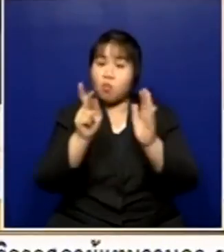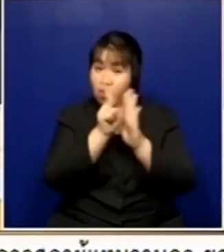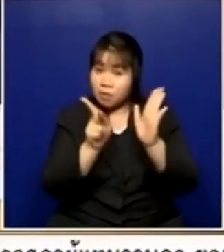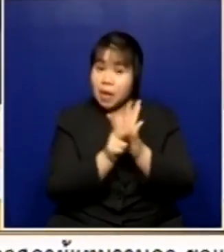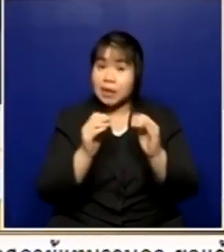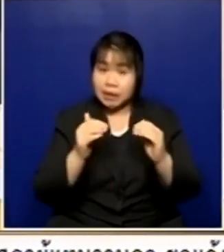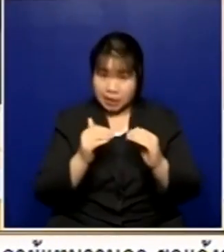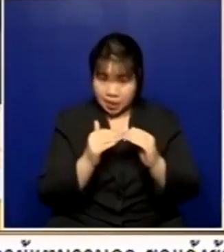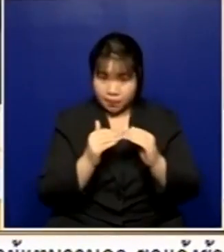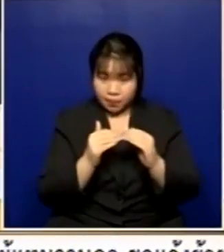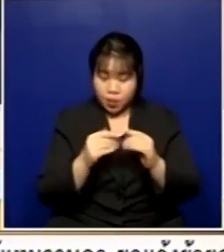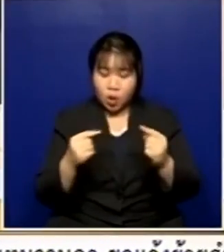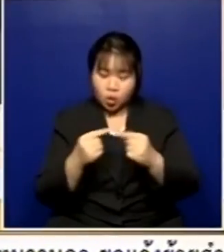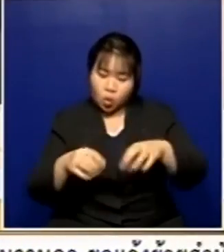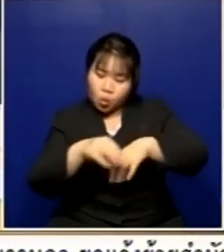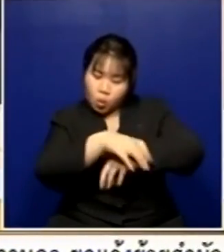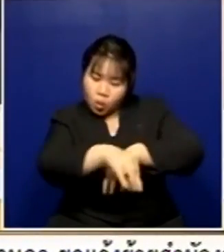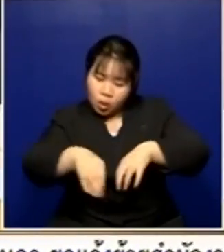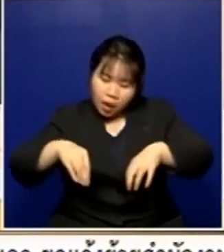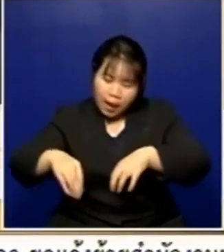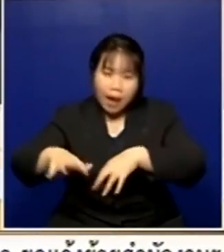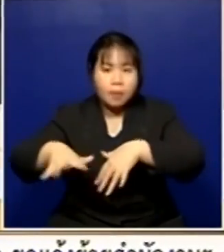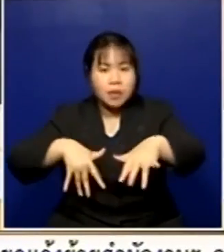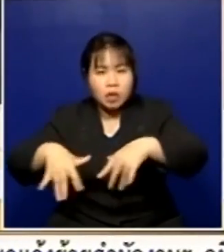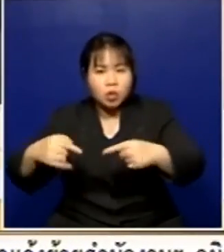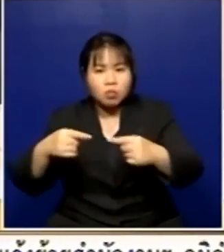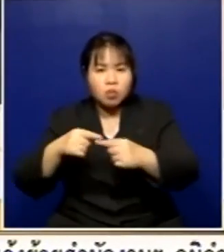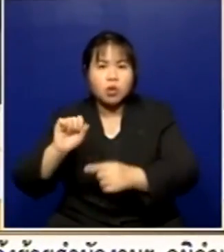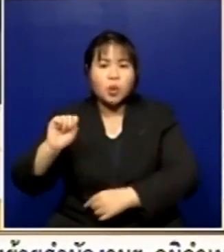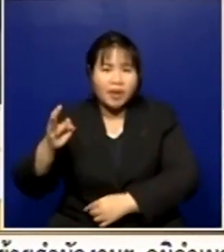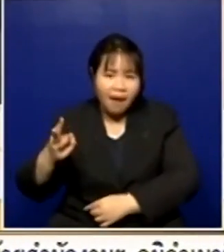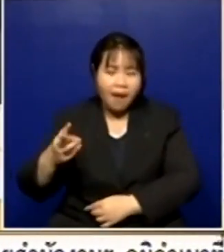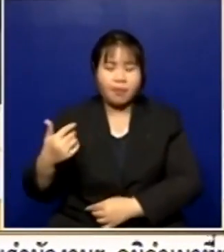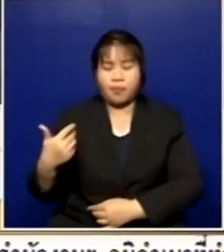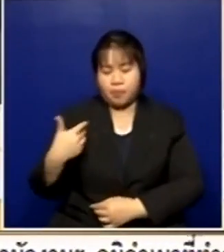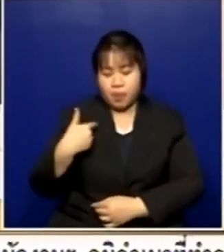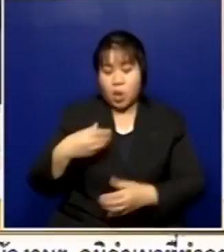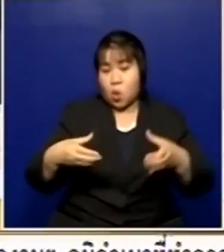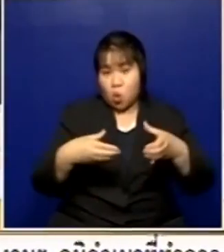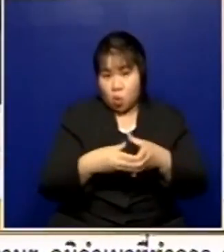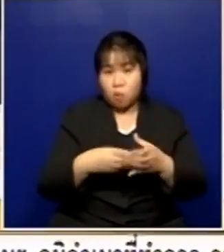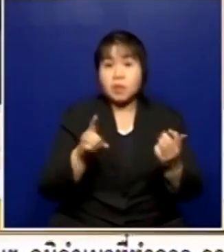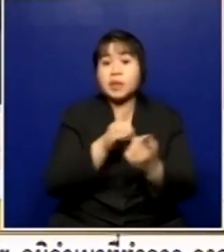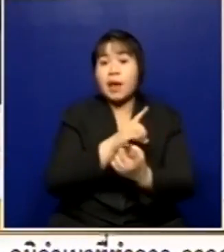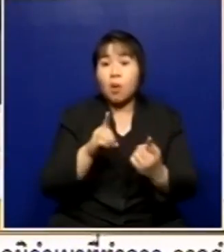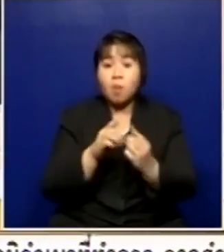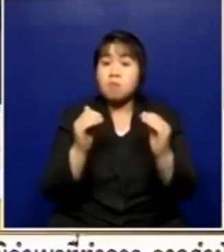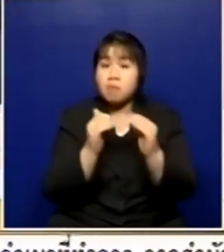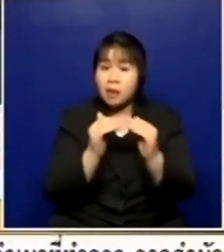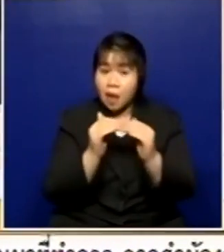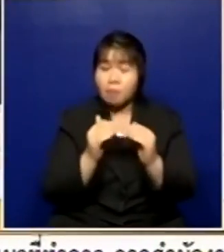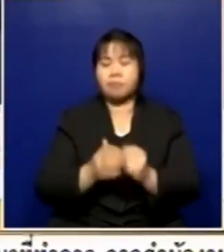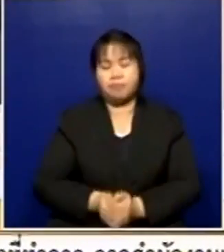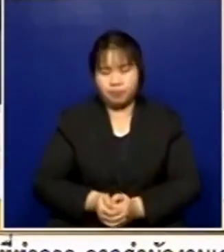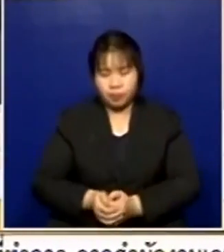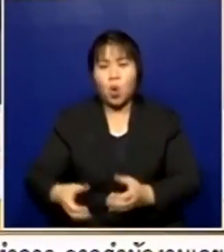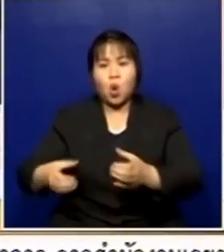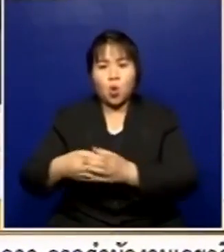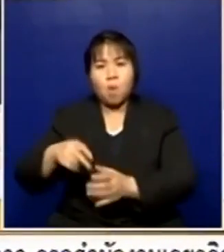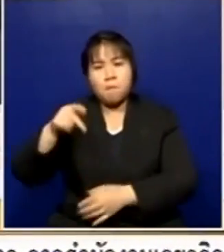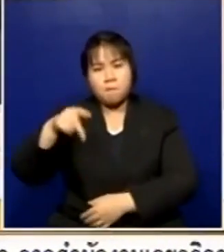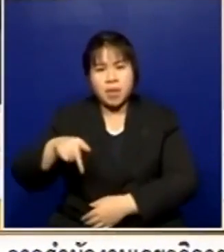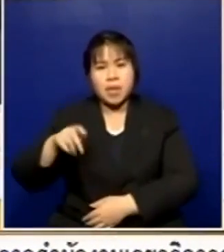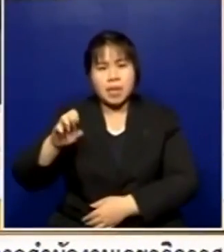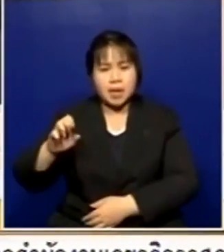ชนเครือข่ายประชาชนเพื่อรัฐสวัสดิการขบวนการประชาชนเพื่อสังคมที่เป็นธรรมเครือข่าย People Go